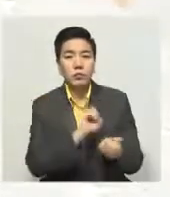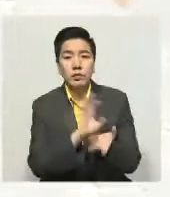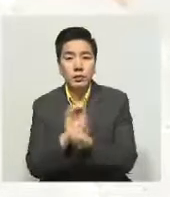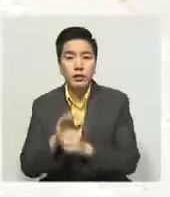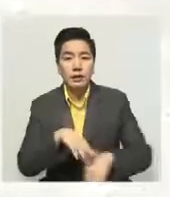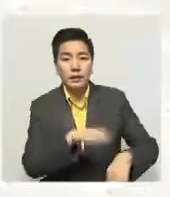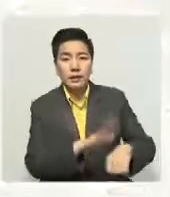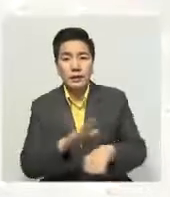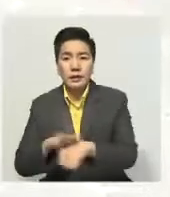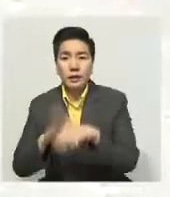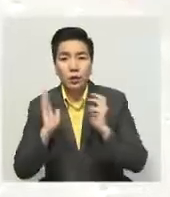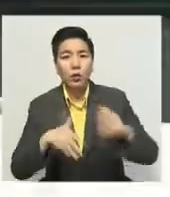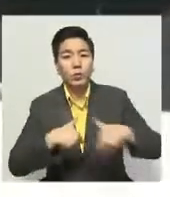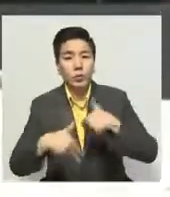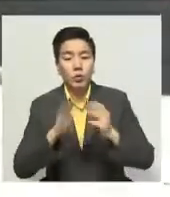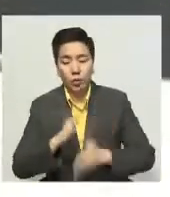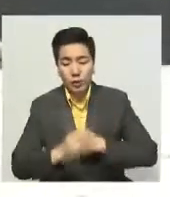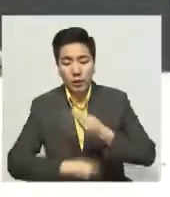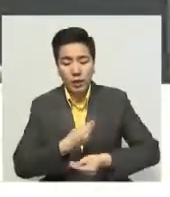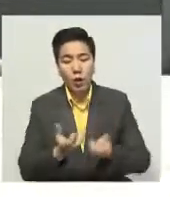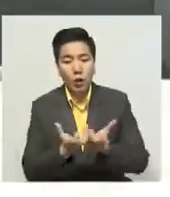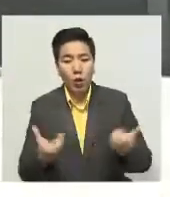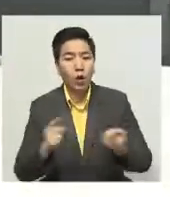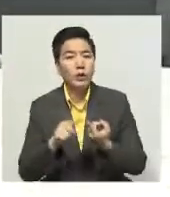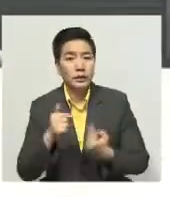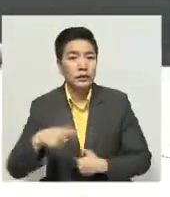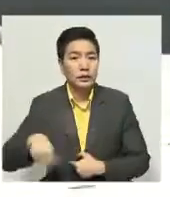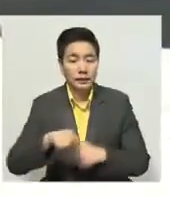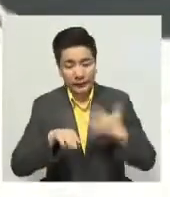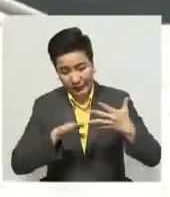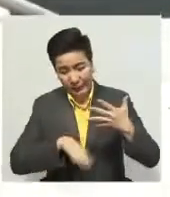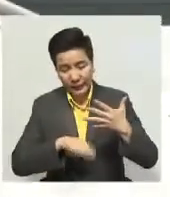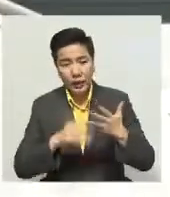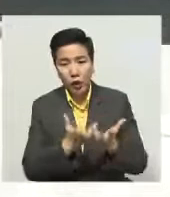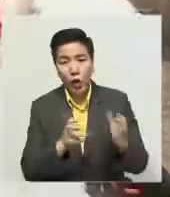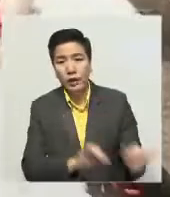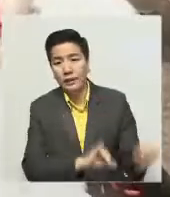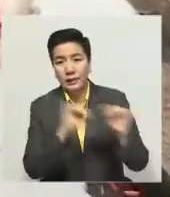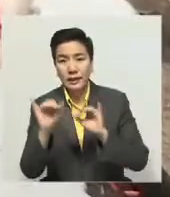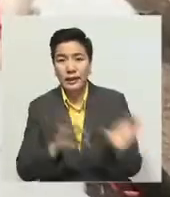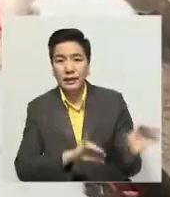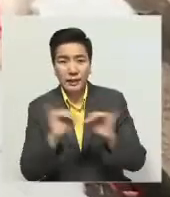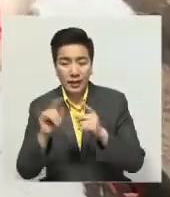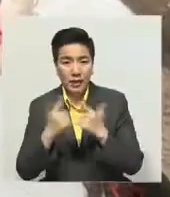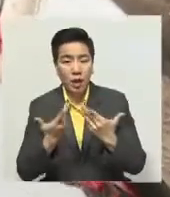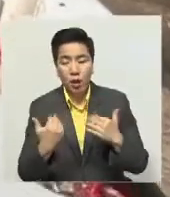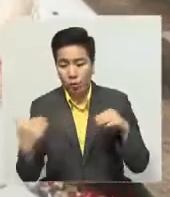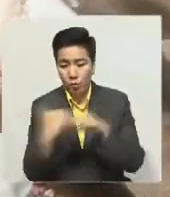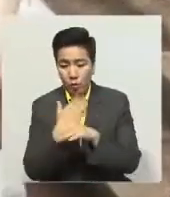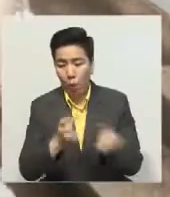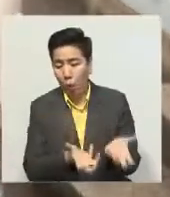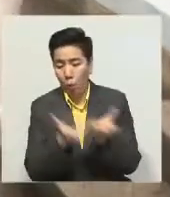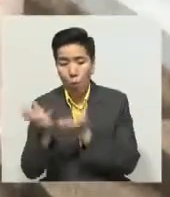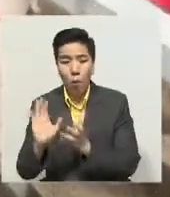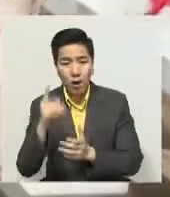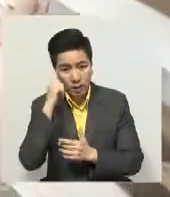ให้พี่น้องประชาชนโดยเฉพาะพ่อค้าแม่ค้าตลาดอินโดจีนชั้นใต้ดินขนของขึ้นมาบนถนนหรือว่าอยู่ที่สูงนะคะ